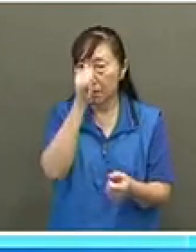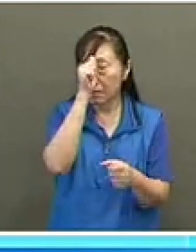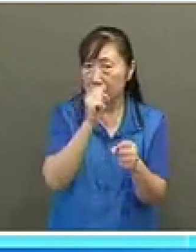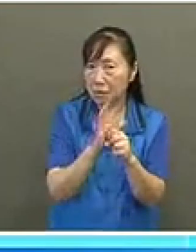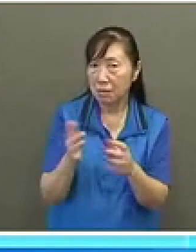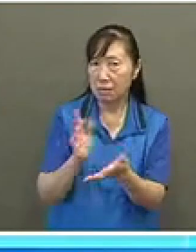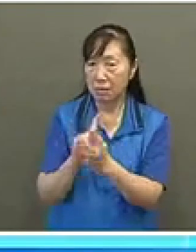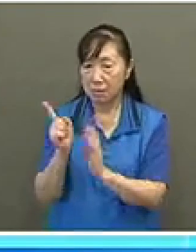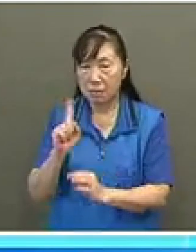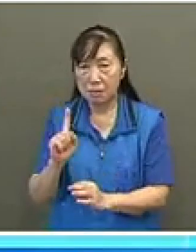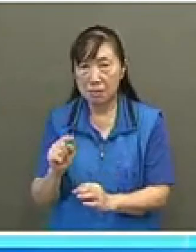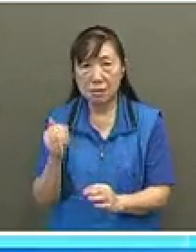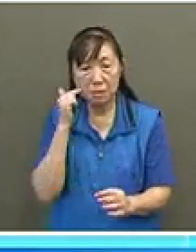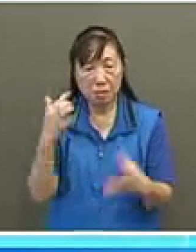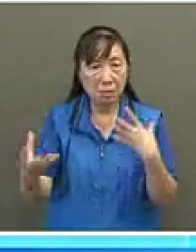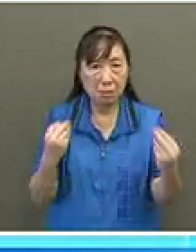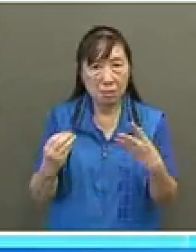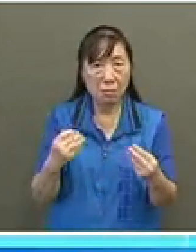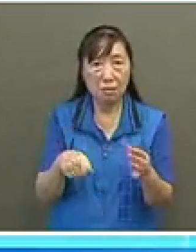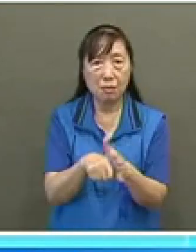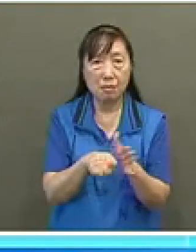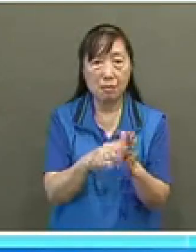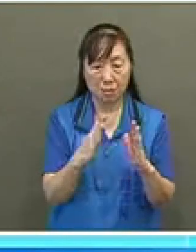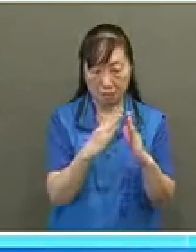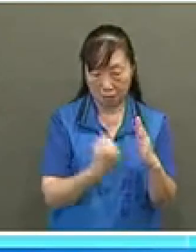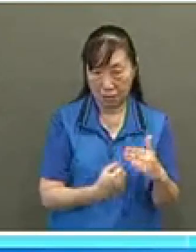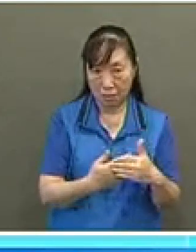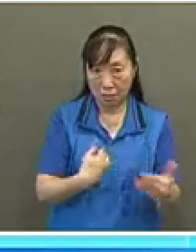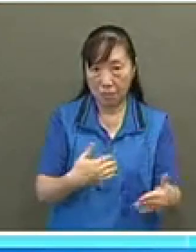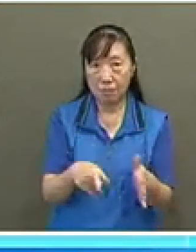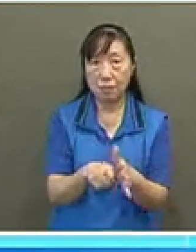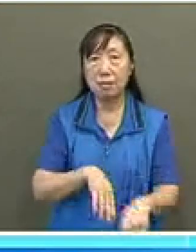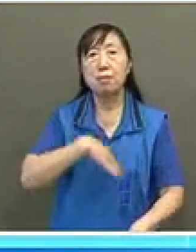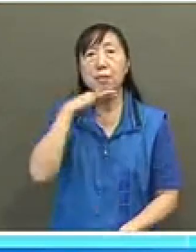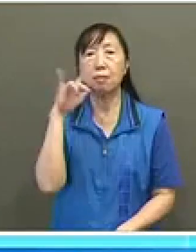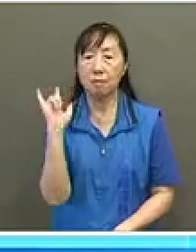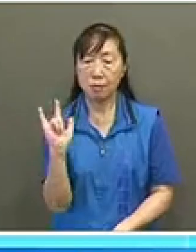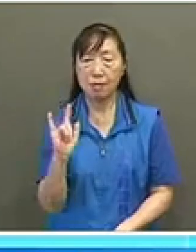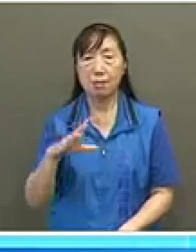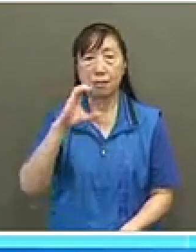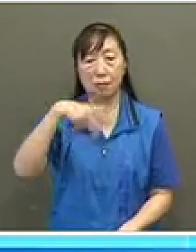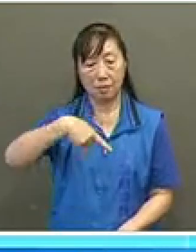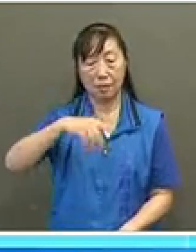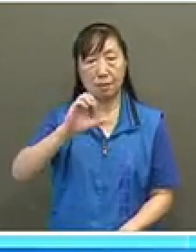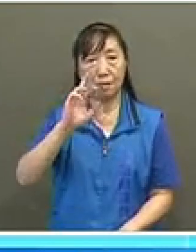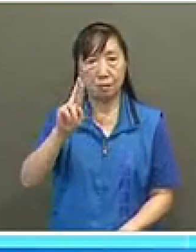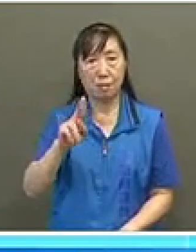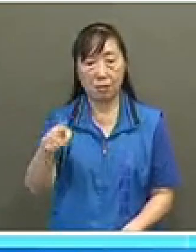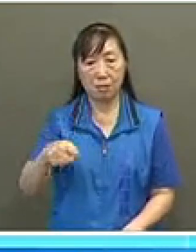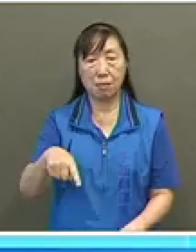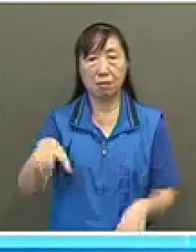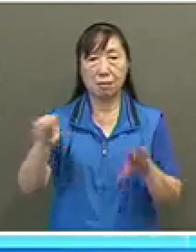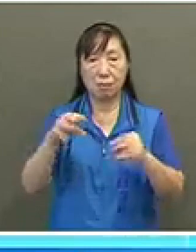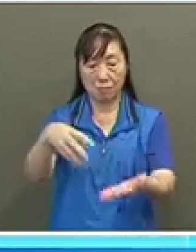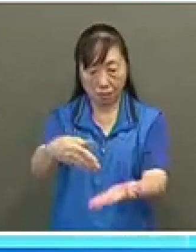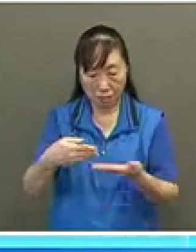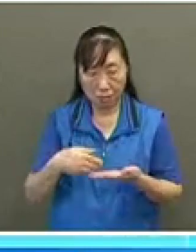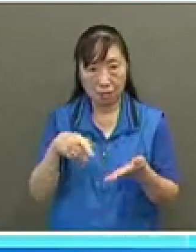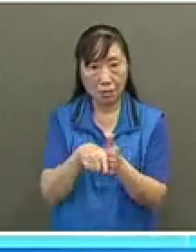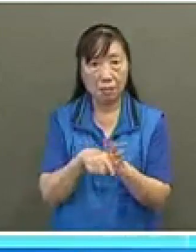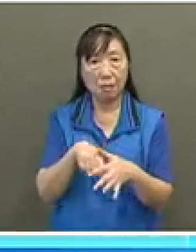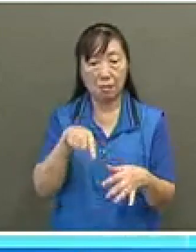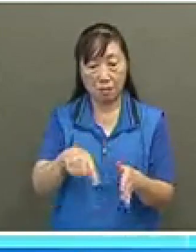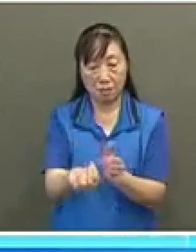有一定时间，或是在及格的过程当中要等 PCR 确认，还有一点点时间，我们都先采取